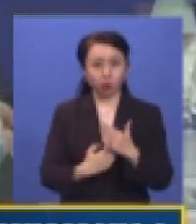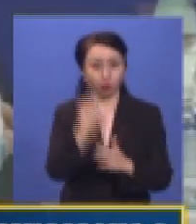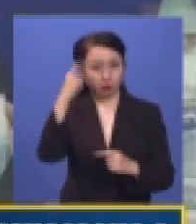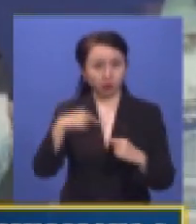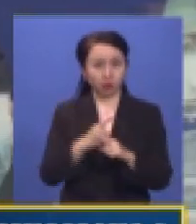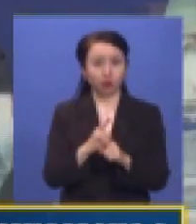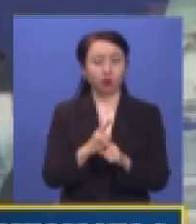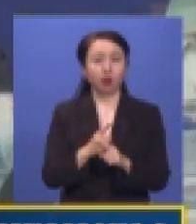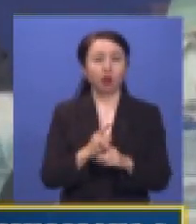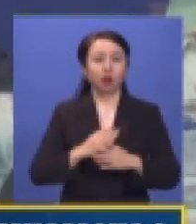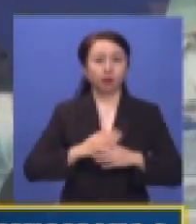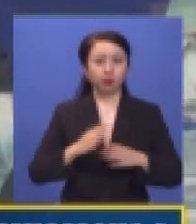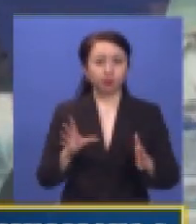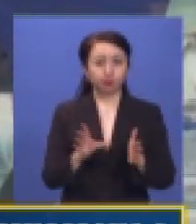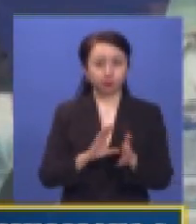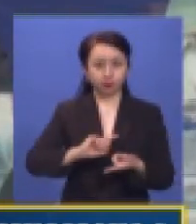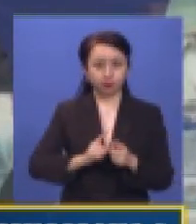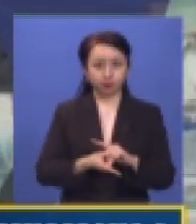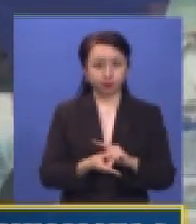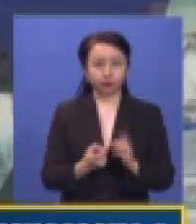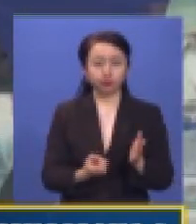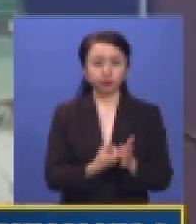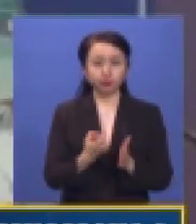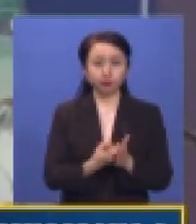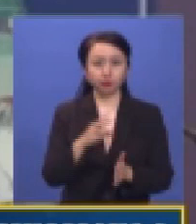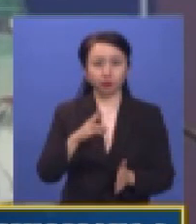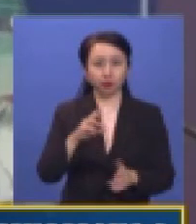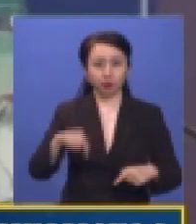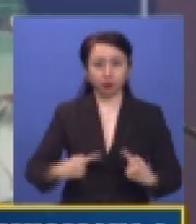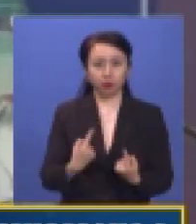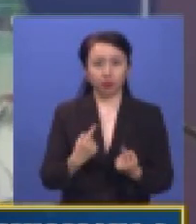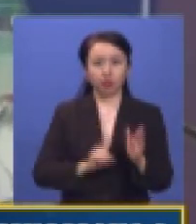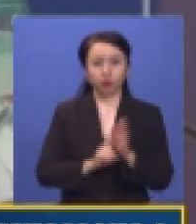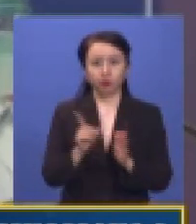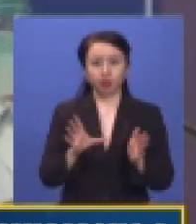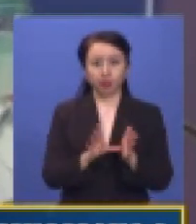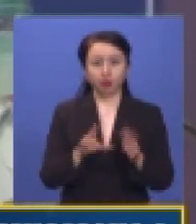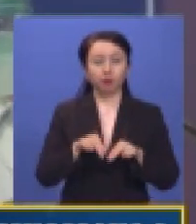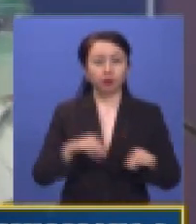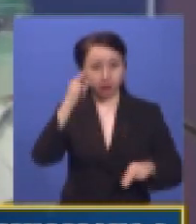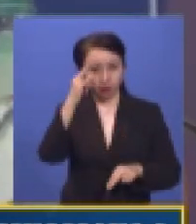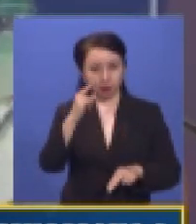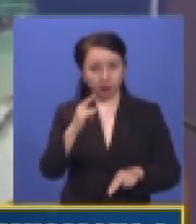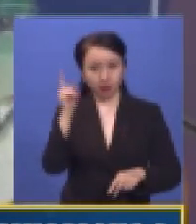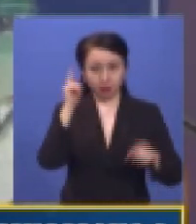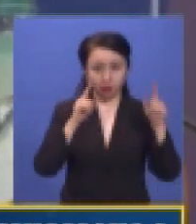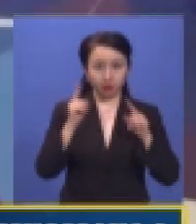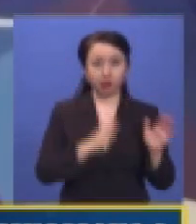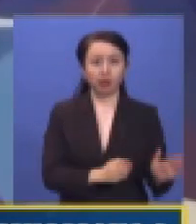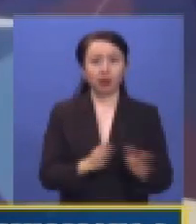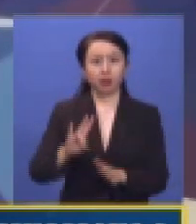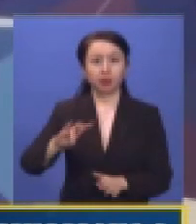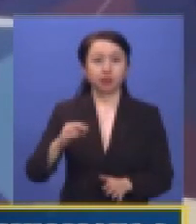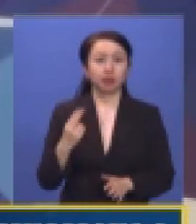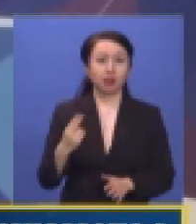диктуют глобальный энергетический переход от ископаемых видов топлива к возобновляемым источникам энергии. Правительство Казахстана разрабатывает